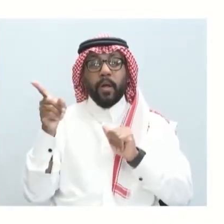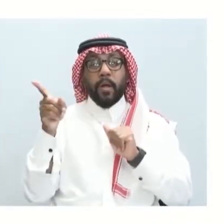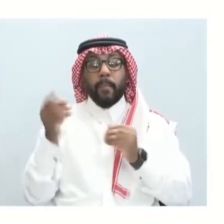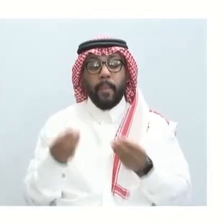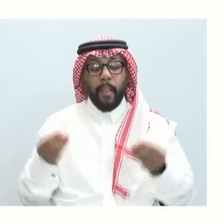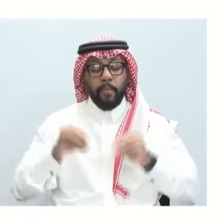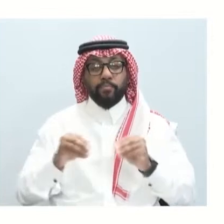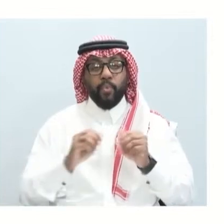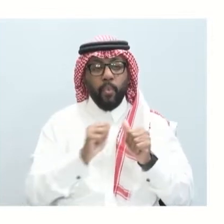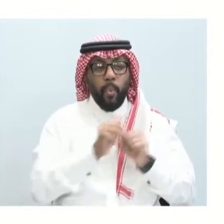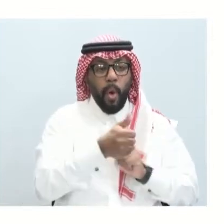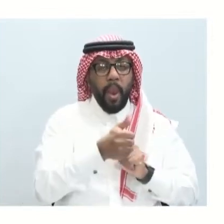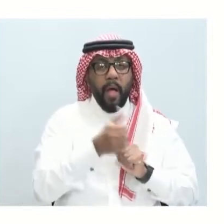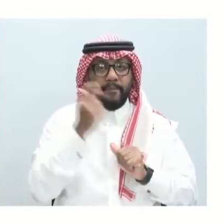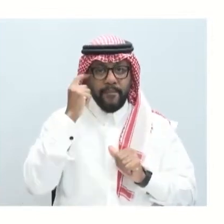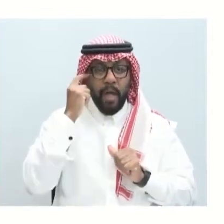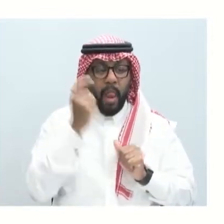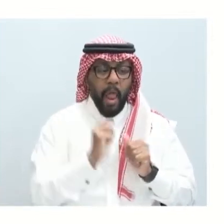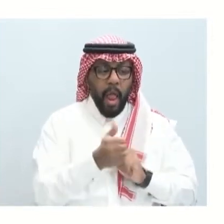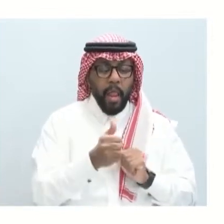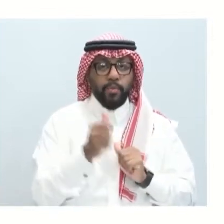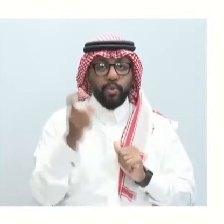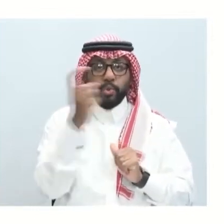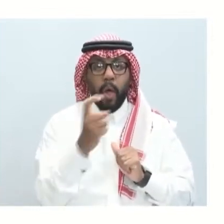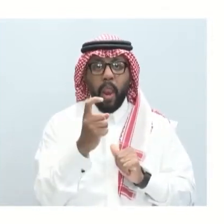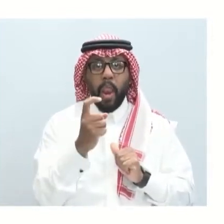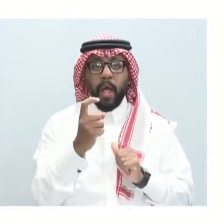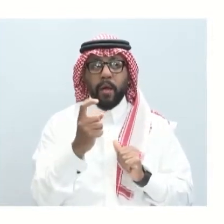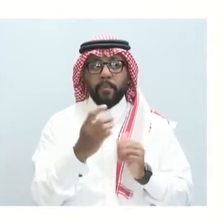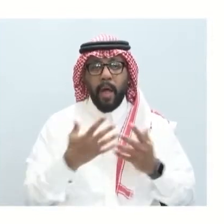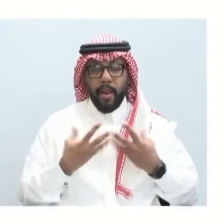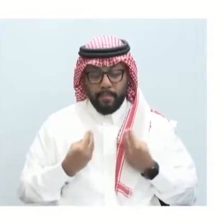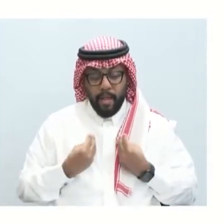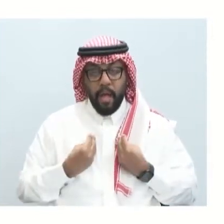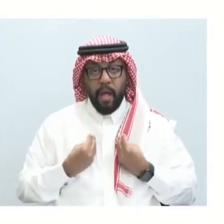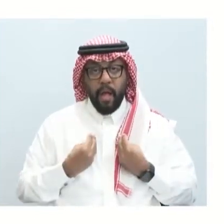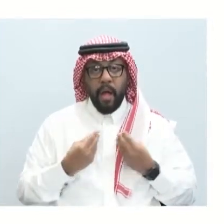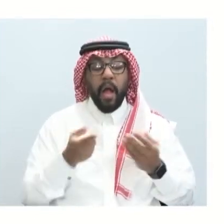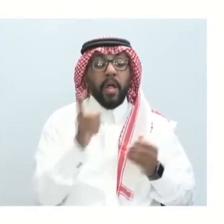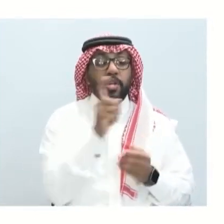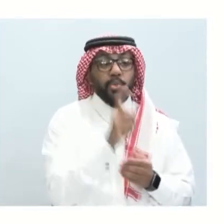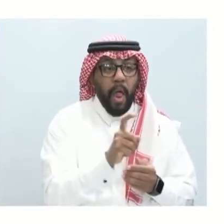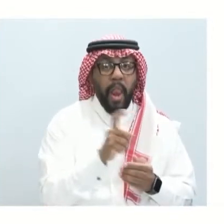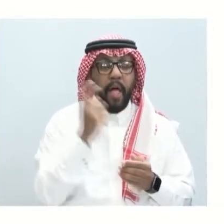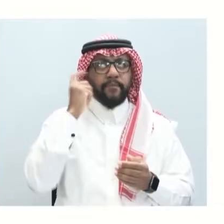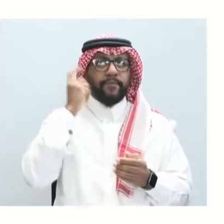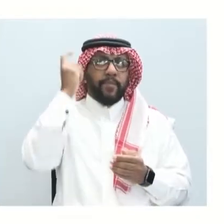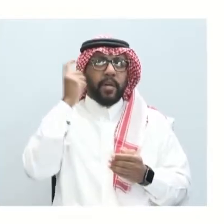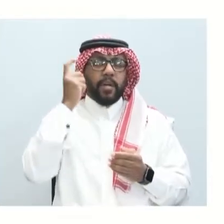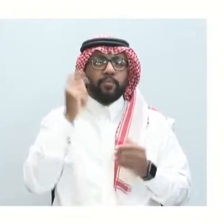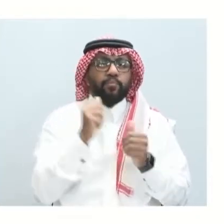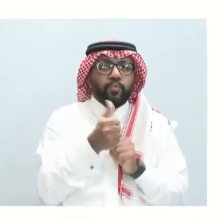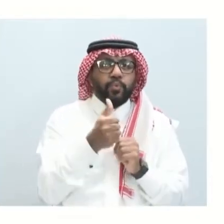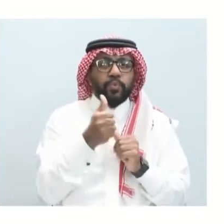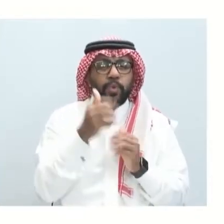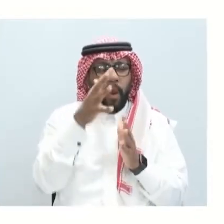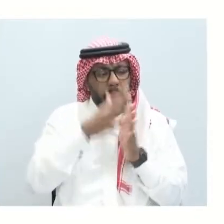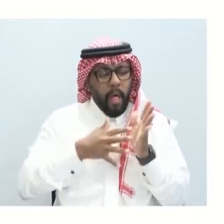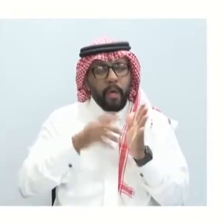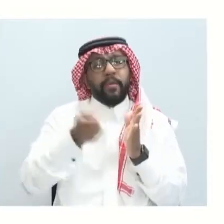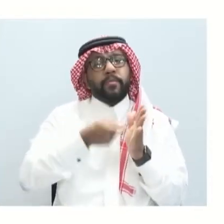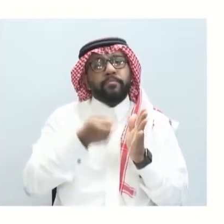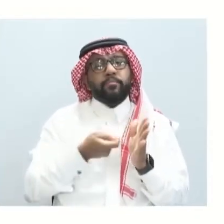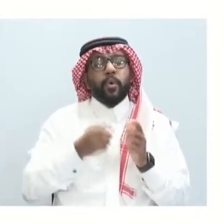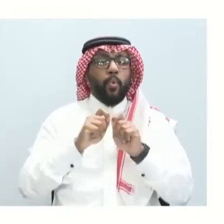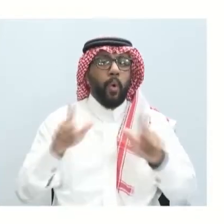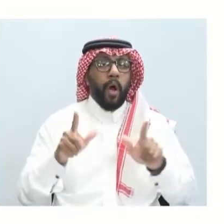اكتب جمله عدديه هذا العنوان ابنائي وبناتي سيبدا معنا في هذا الدرس ويستمر معنا حتى الدرس